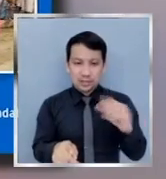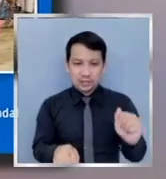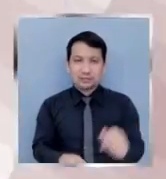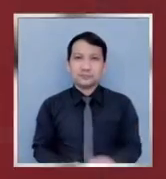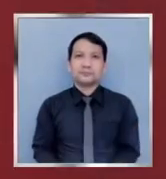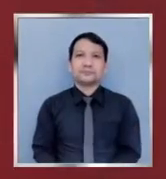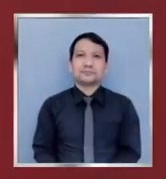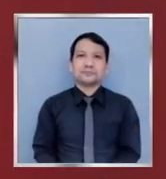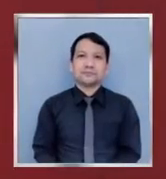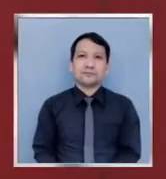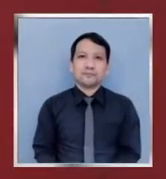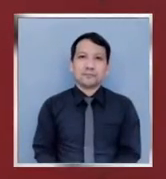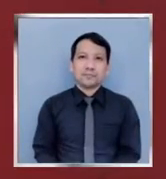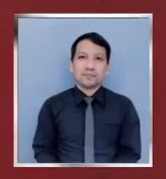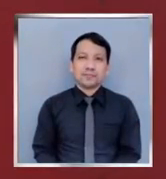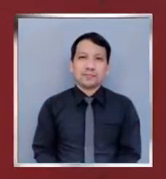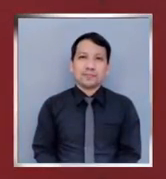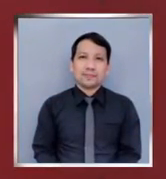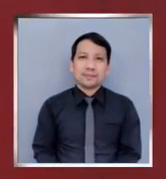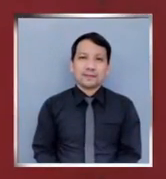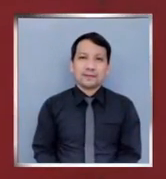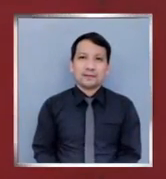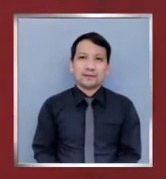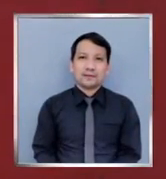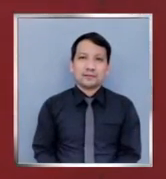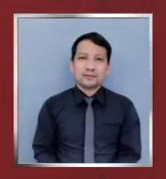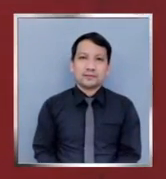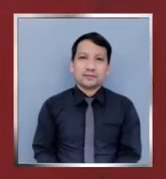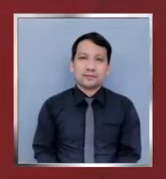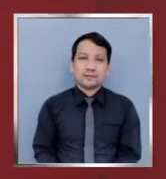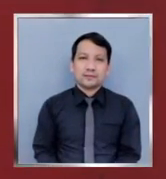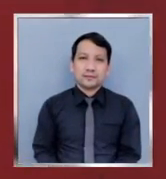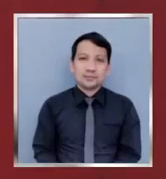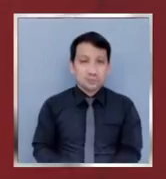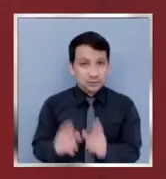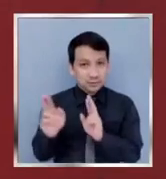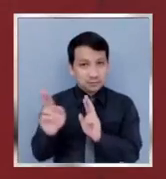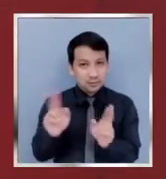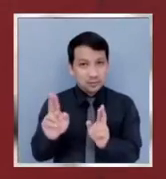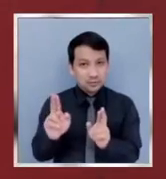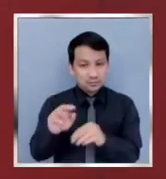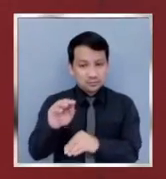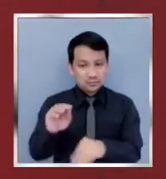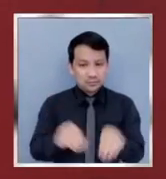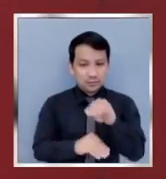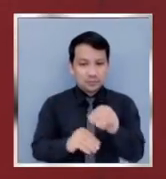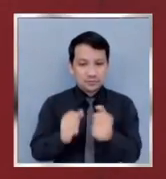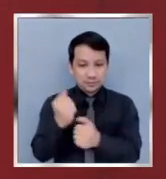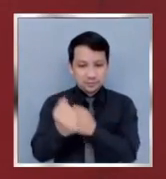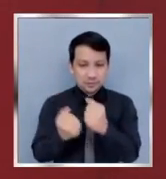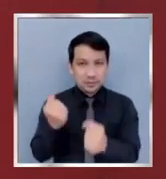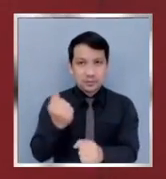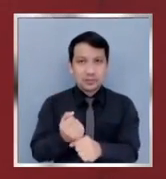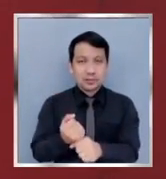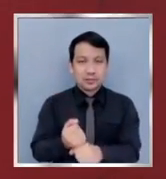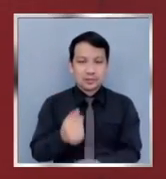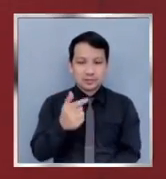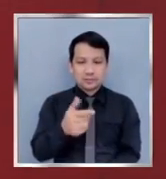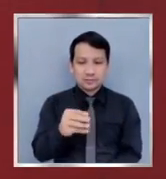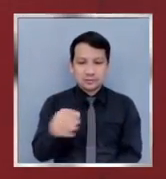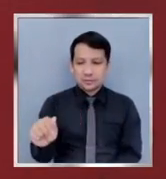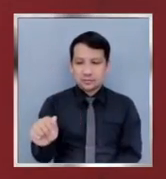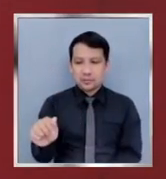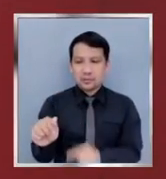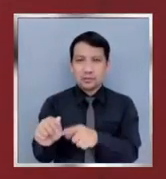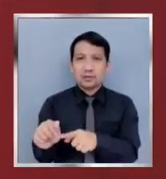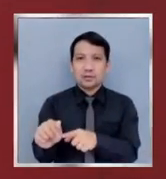Mga kapuso, bilang paghahanda sa pagpapalit ng taon, Magkakaroon po ang GMA Kapuso Foundation